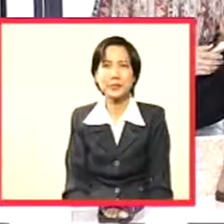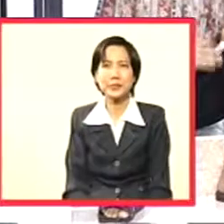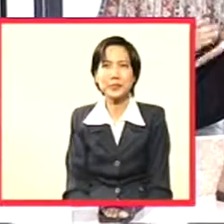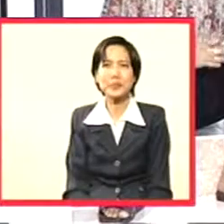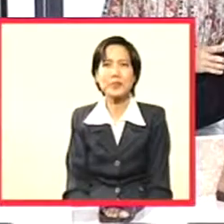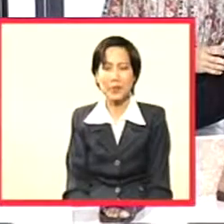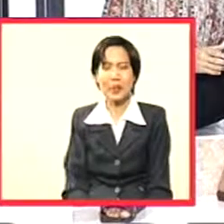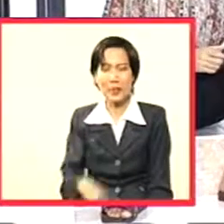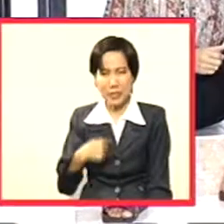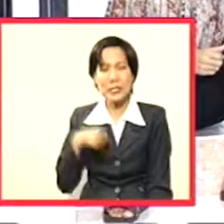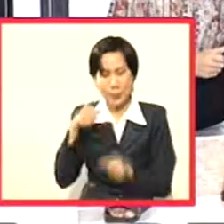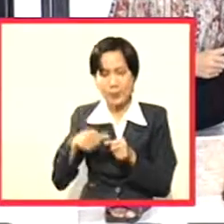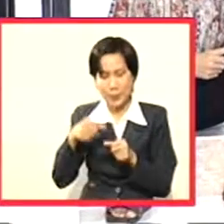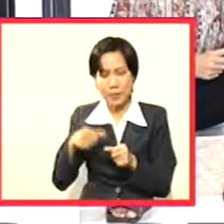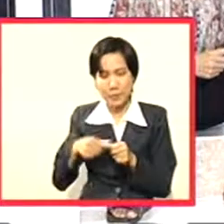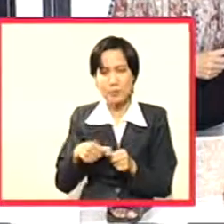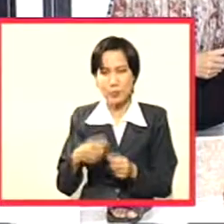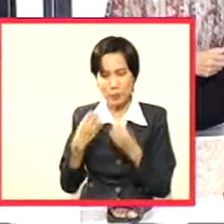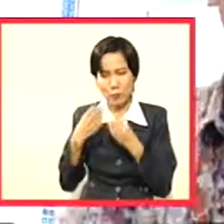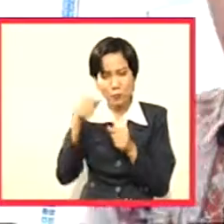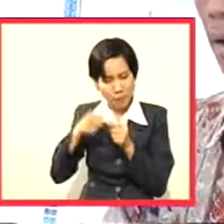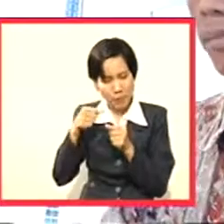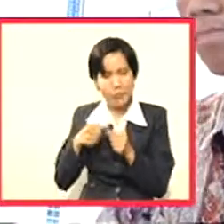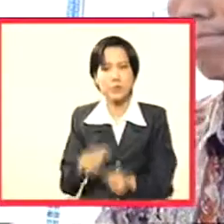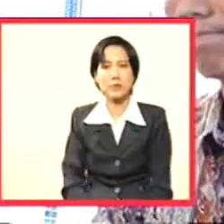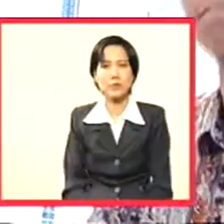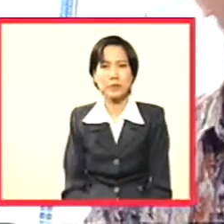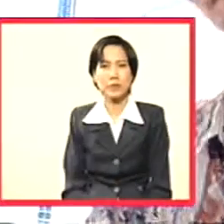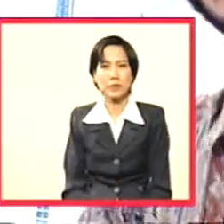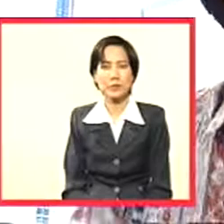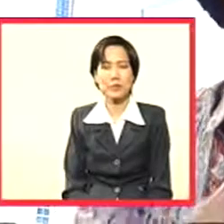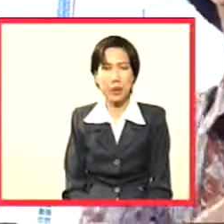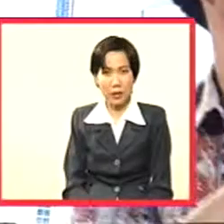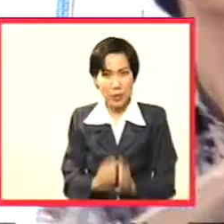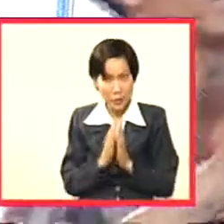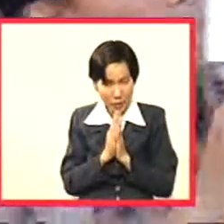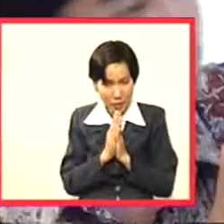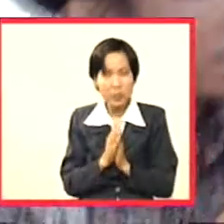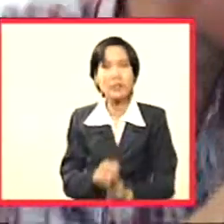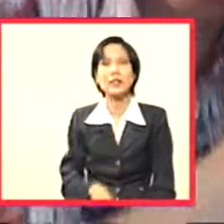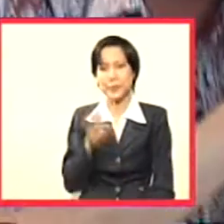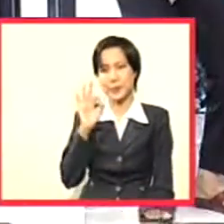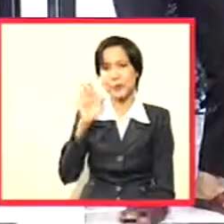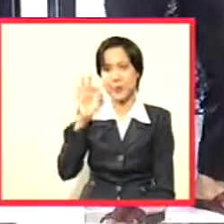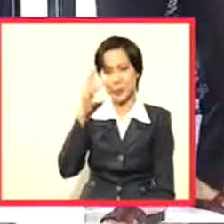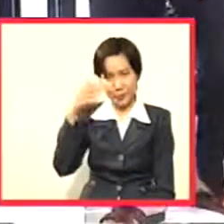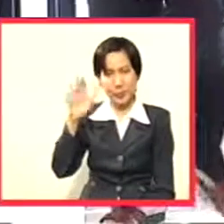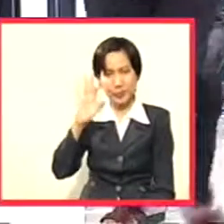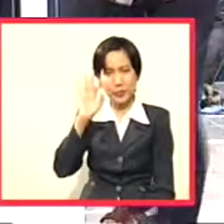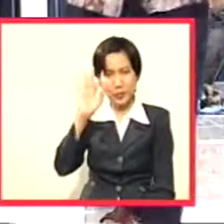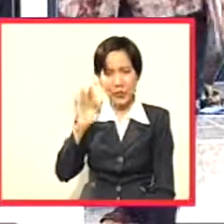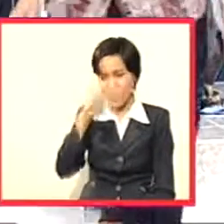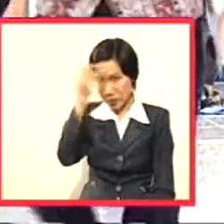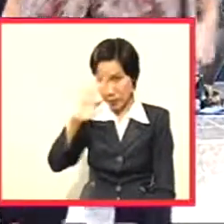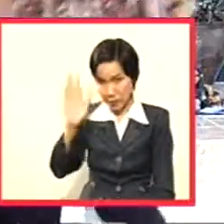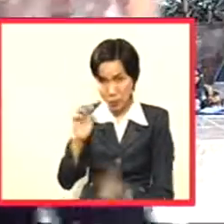ฉันจะจำคำสั่งสอนของพี่กล้วยจ้ะถ้าอย่างนั้นท่านลาก่อนแล้วนะครับ อ้าวโชคดีโชคดีโชคดีและเองอย่าลืมที่ข้าส